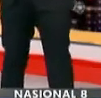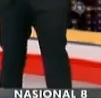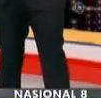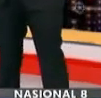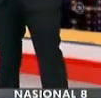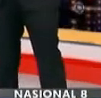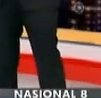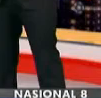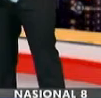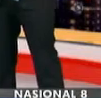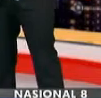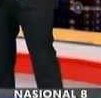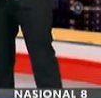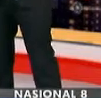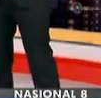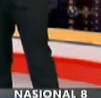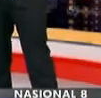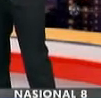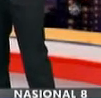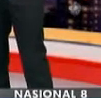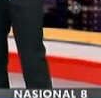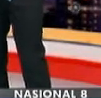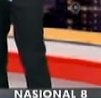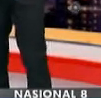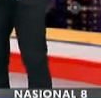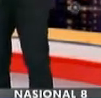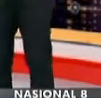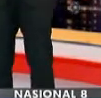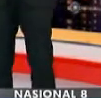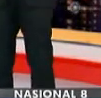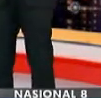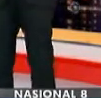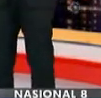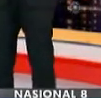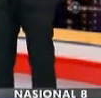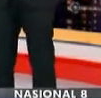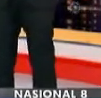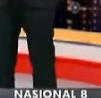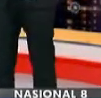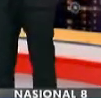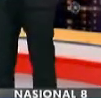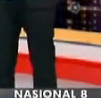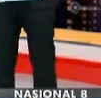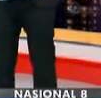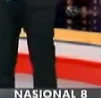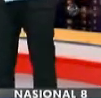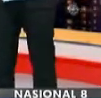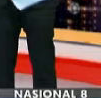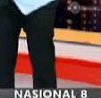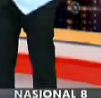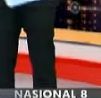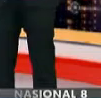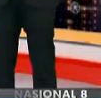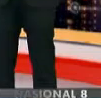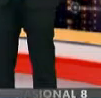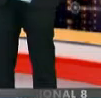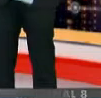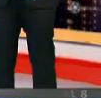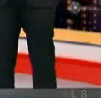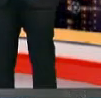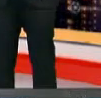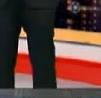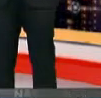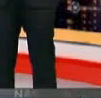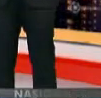Juga ASEAN perlu kekal semangat setia kawan selesai pertikaian. Untuk paparan seterusnya bersama saya Ivan Toh dan Norma Zalina Mawakno